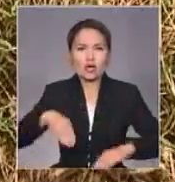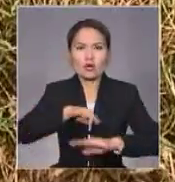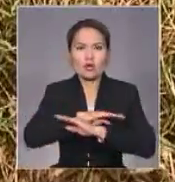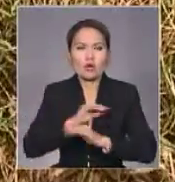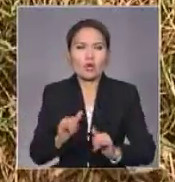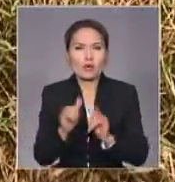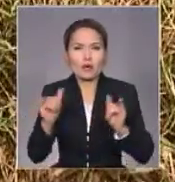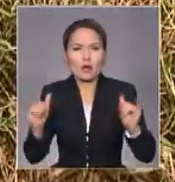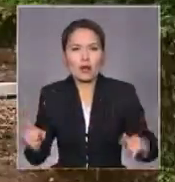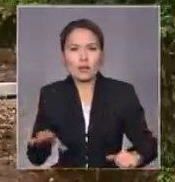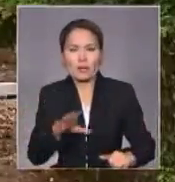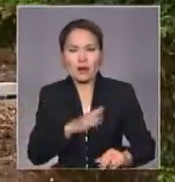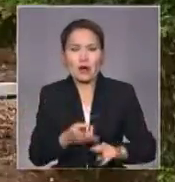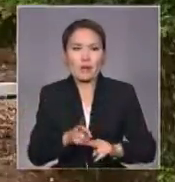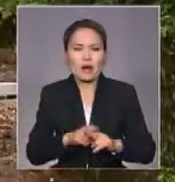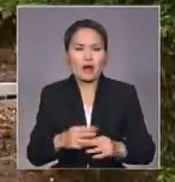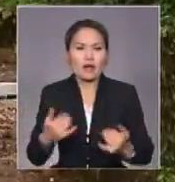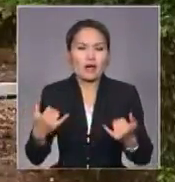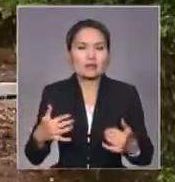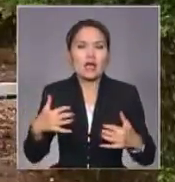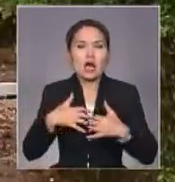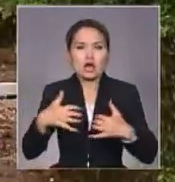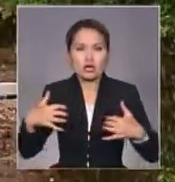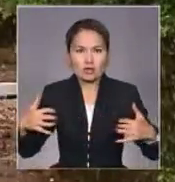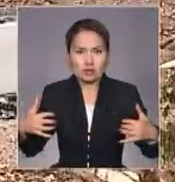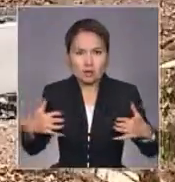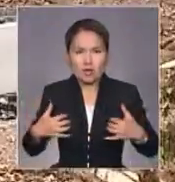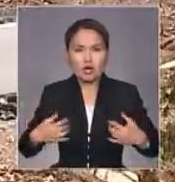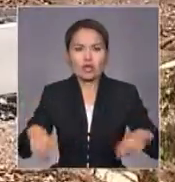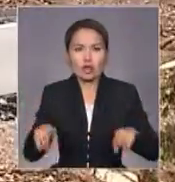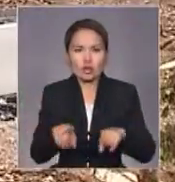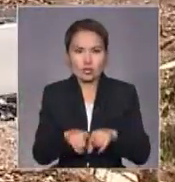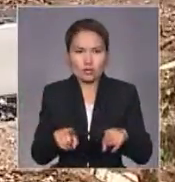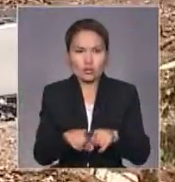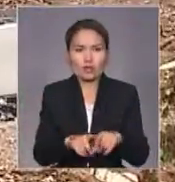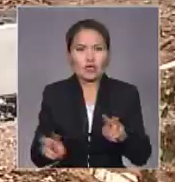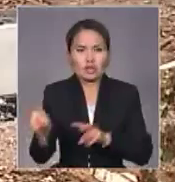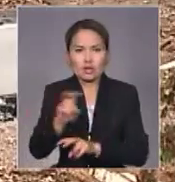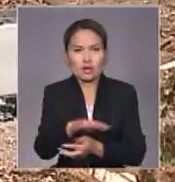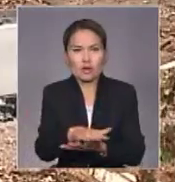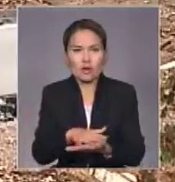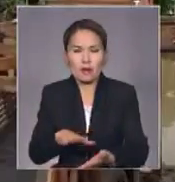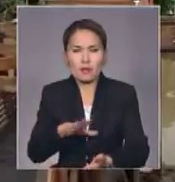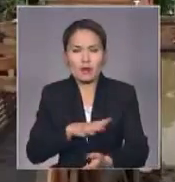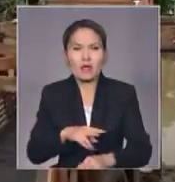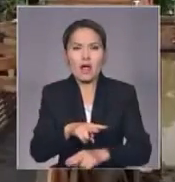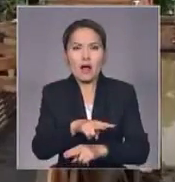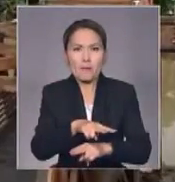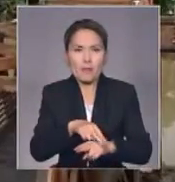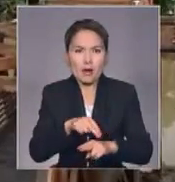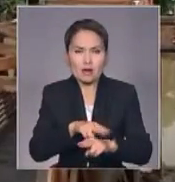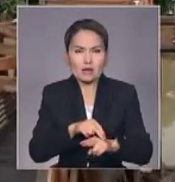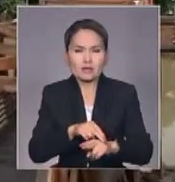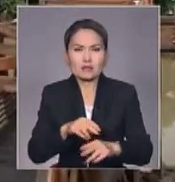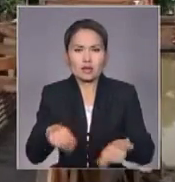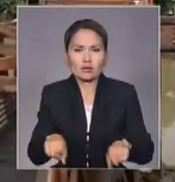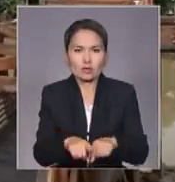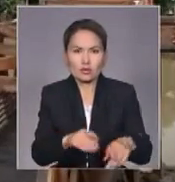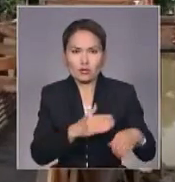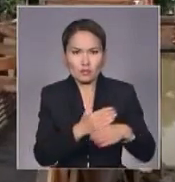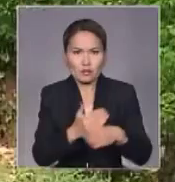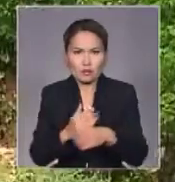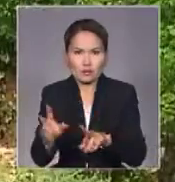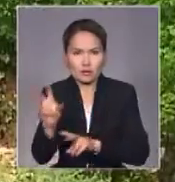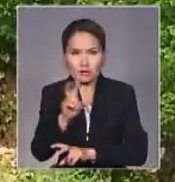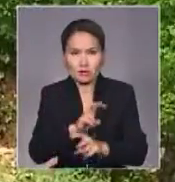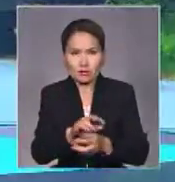көшелерінде бейсауат жүрген жыртқыш аңдарды іздестіру жұмыстары жүргізіліп жатыр. Ал хайуанаттар бағы полициямен қоршауға алынған.